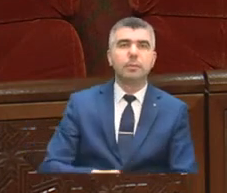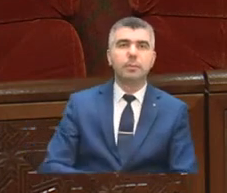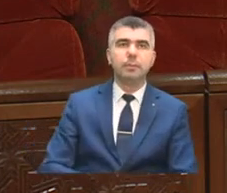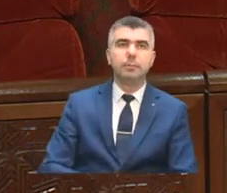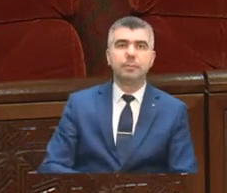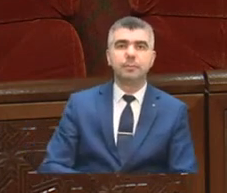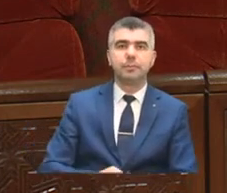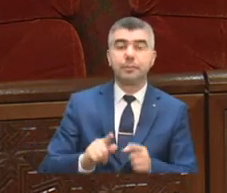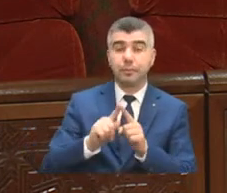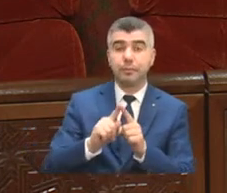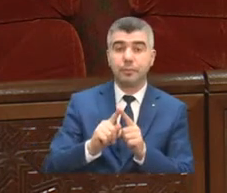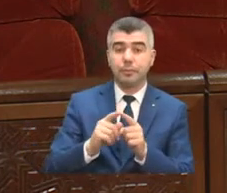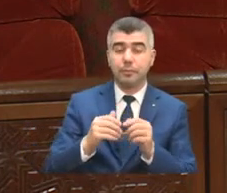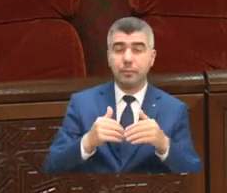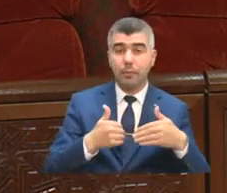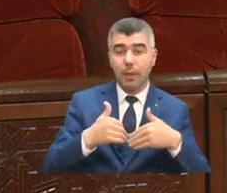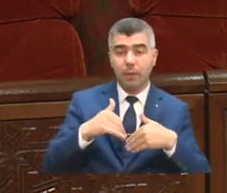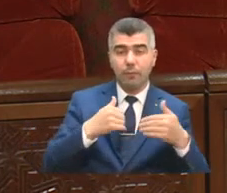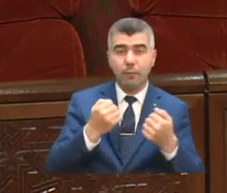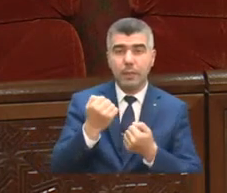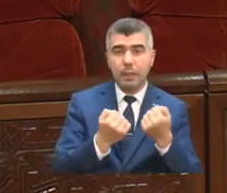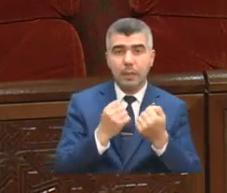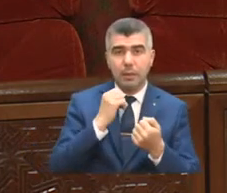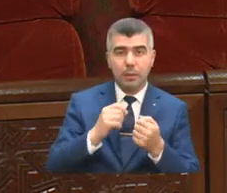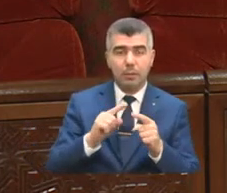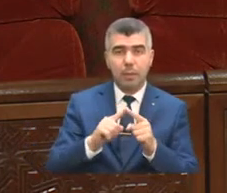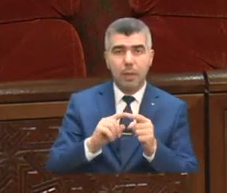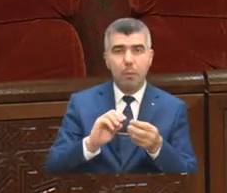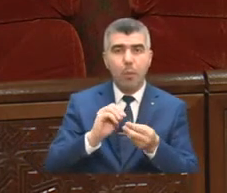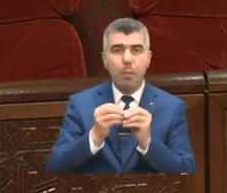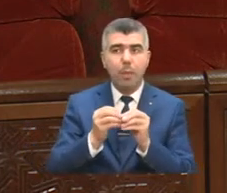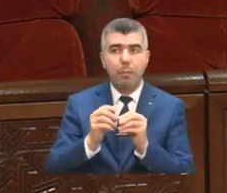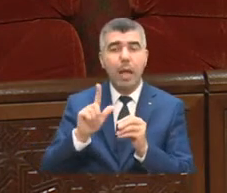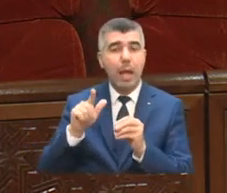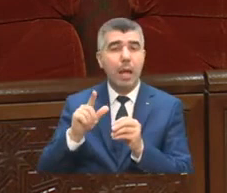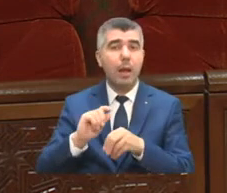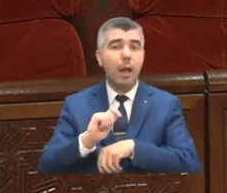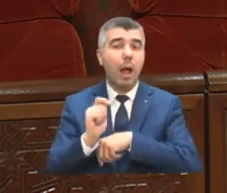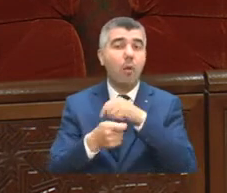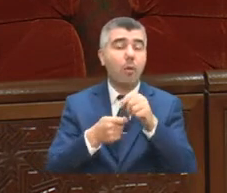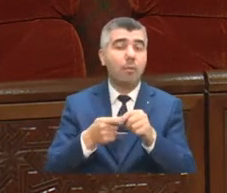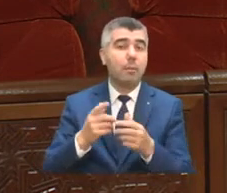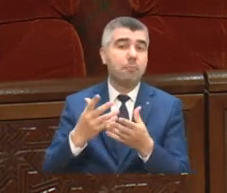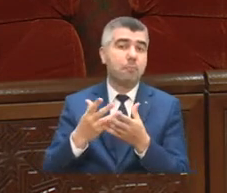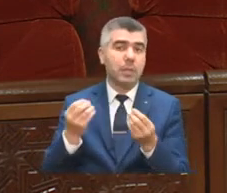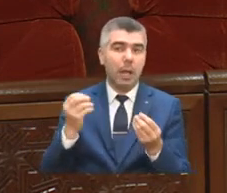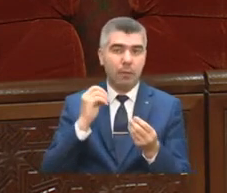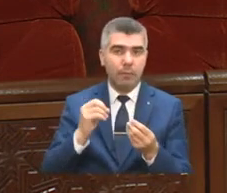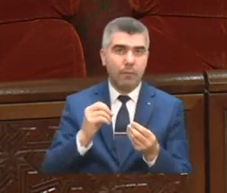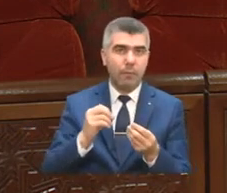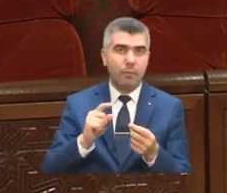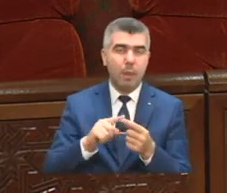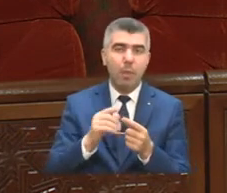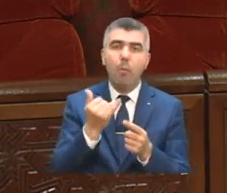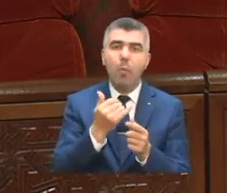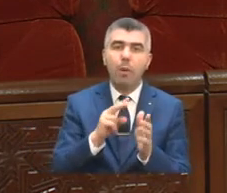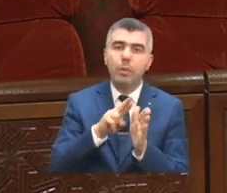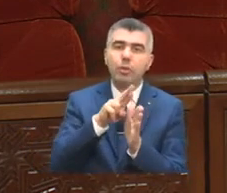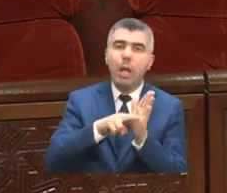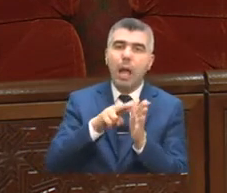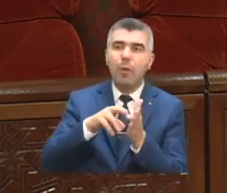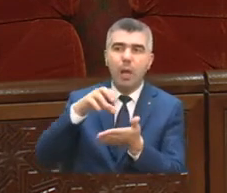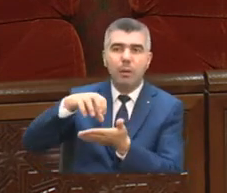هذا النقل المزدوج ما تيحلش المشكل ديال النقل في العالم القروي، وخصنا نبنيو على التنزيل الجهوي المتقدمه.